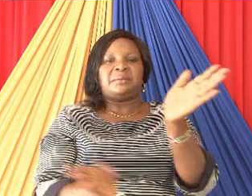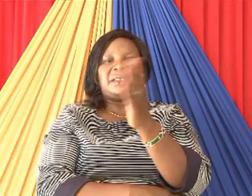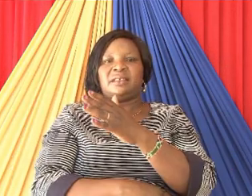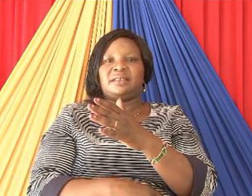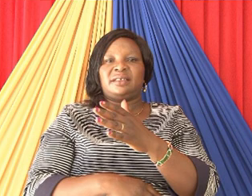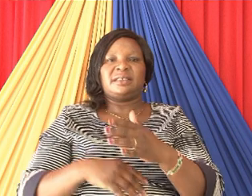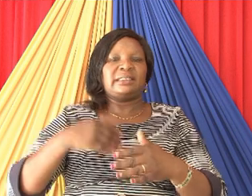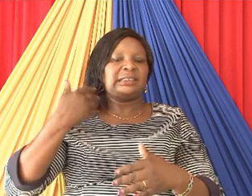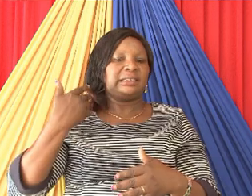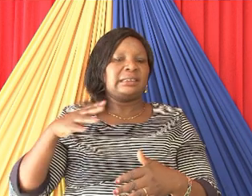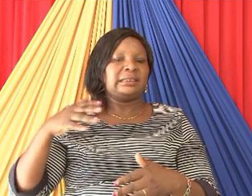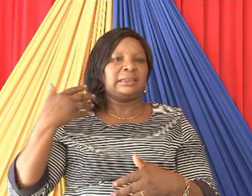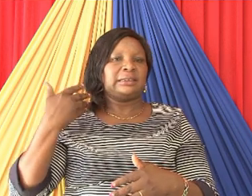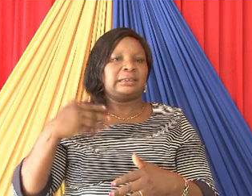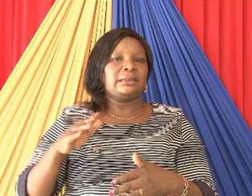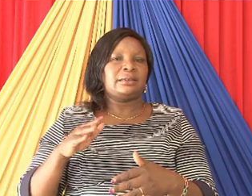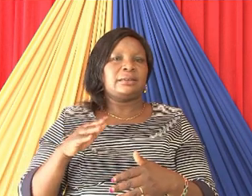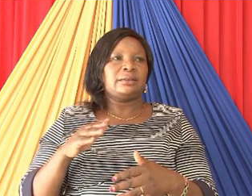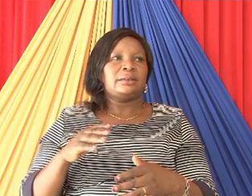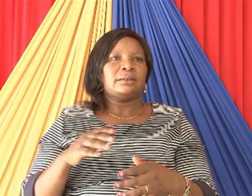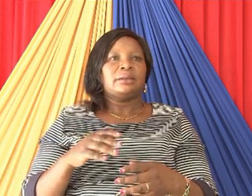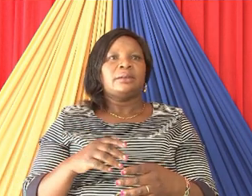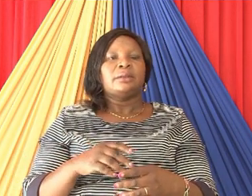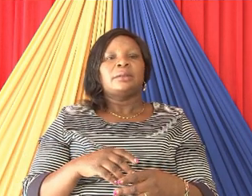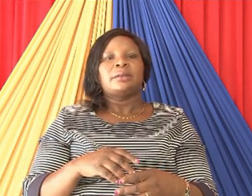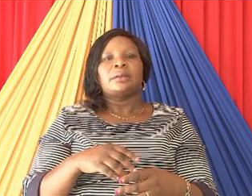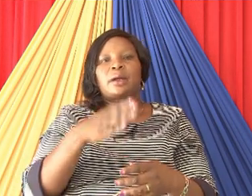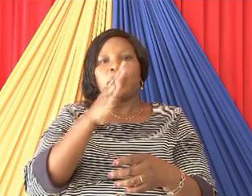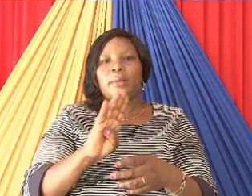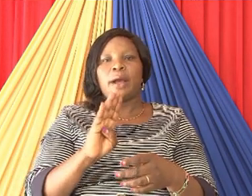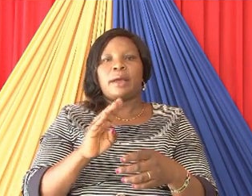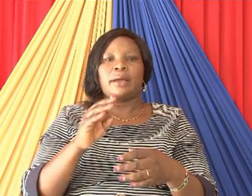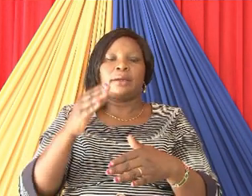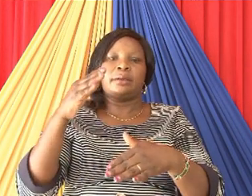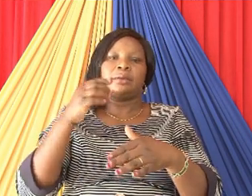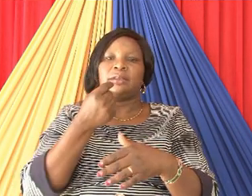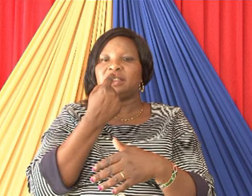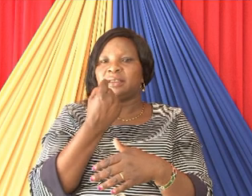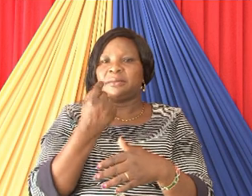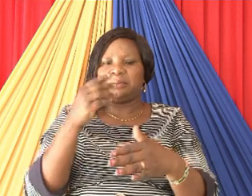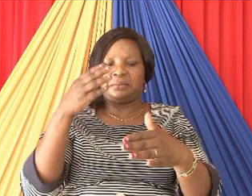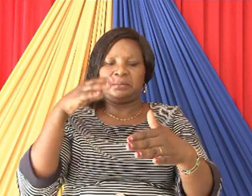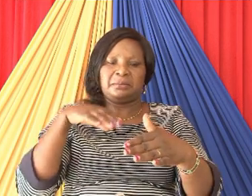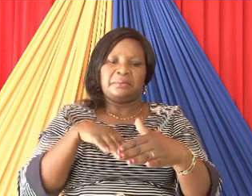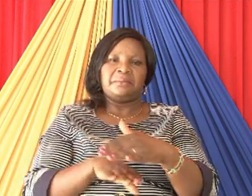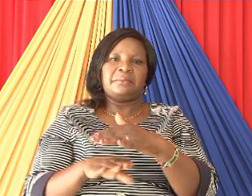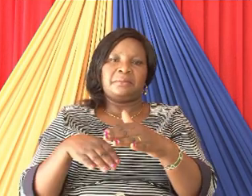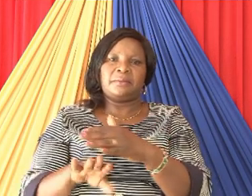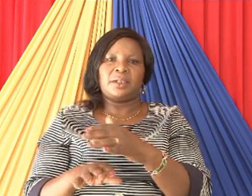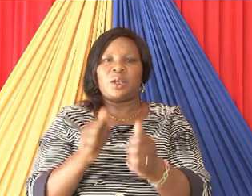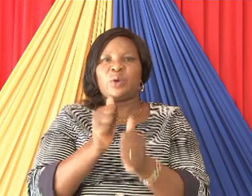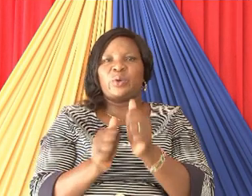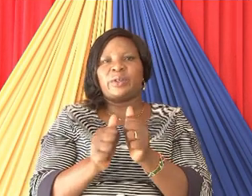amechukizwa na mbegu zake ambazo amepanda, lakini hazijamea vizuri.